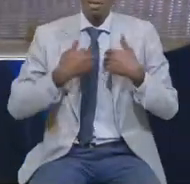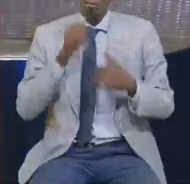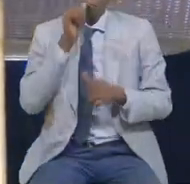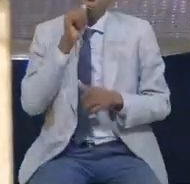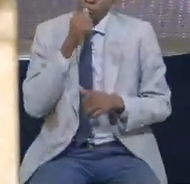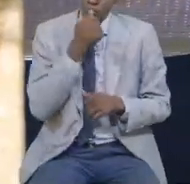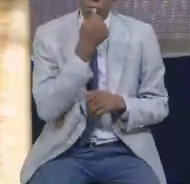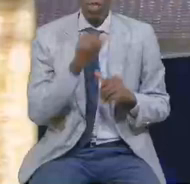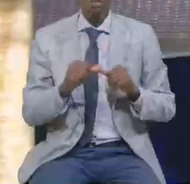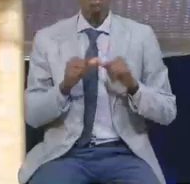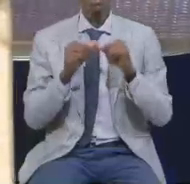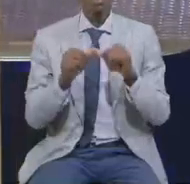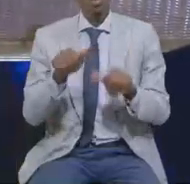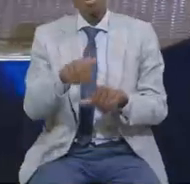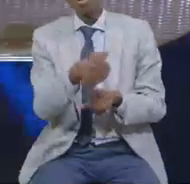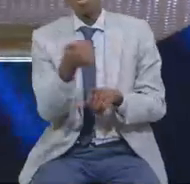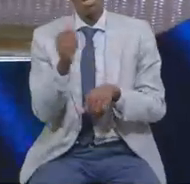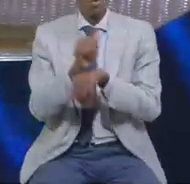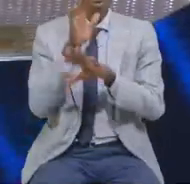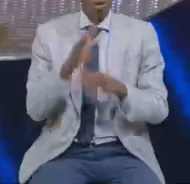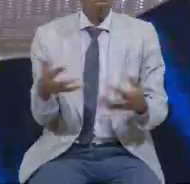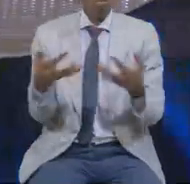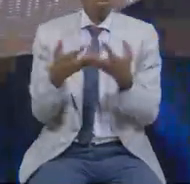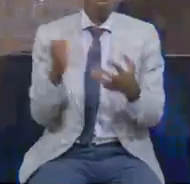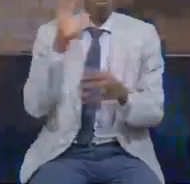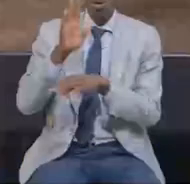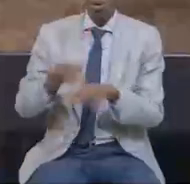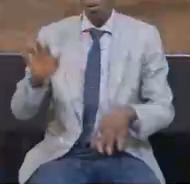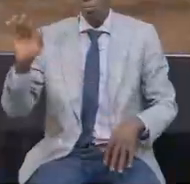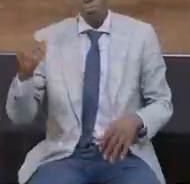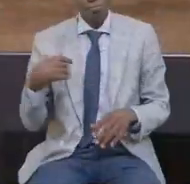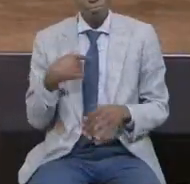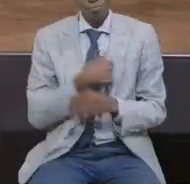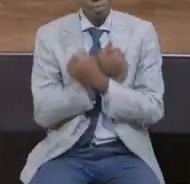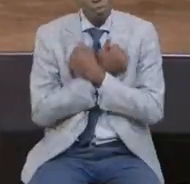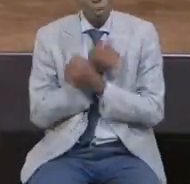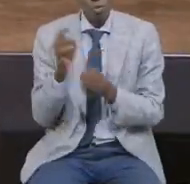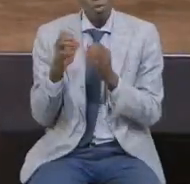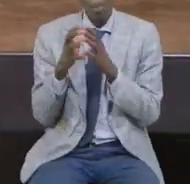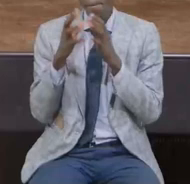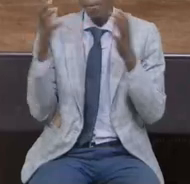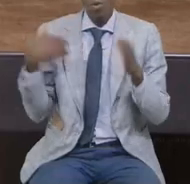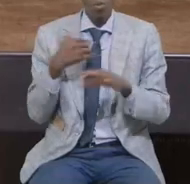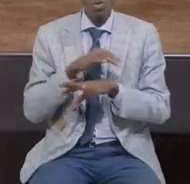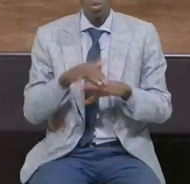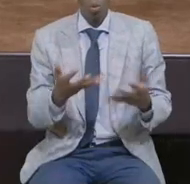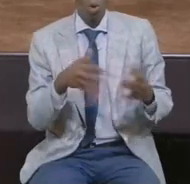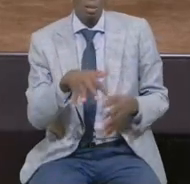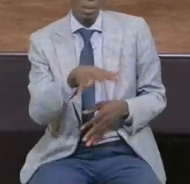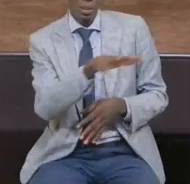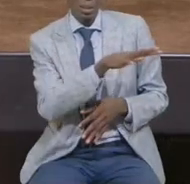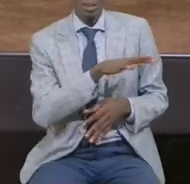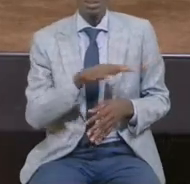t'appeler en cantimine que, monsieur, on t'aime, hein? On ne veut pas que ces gens-là